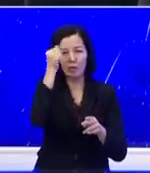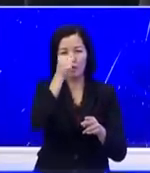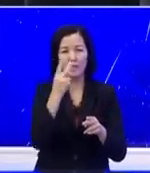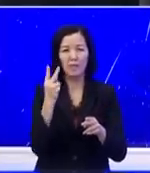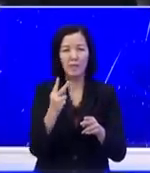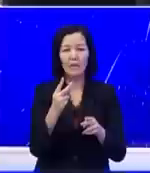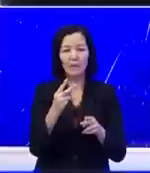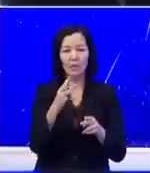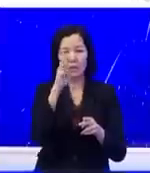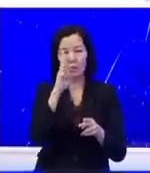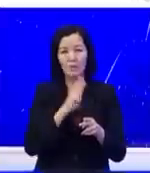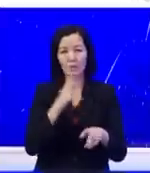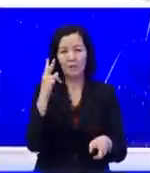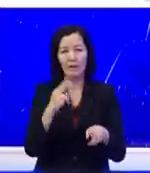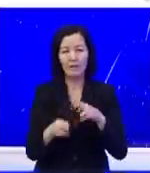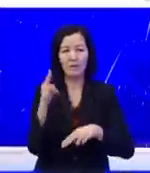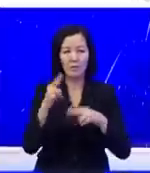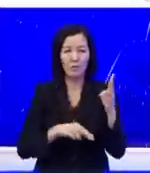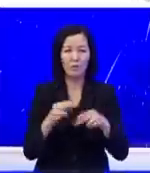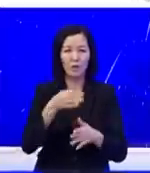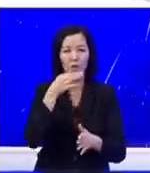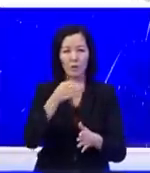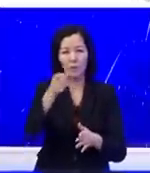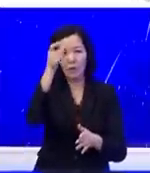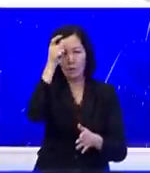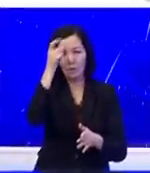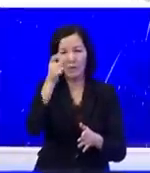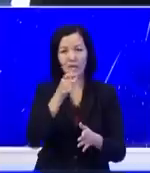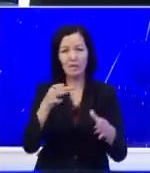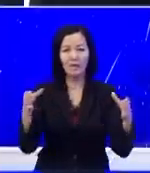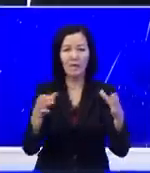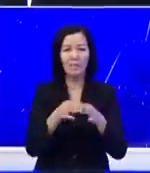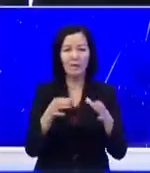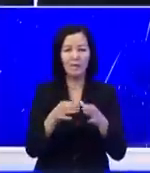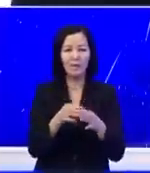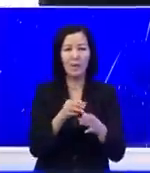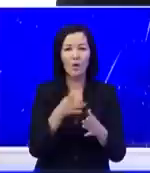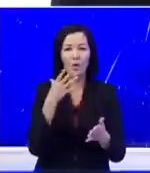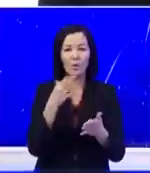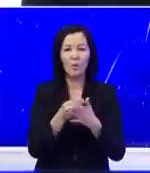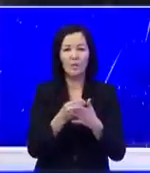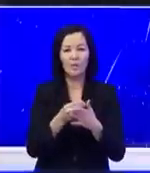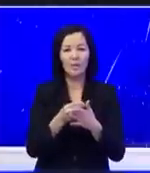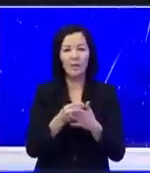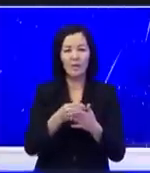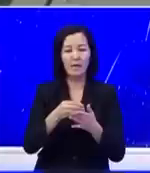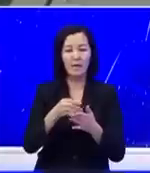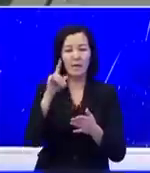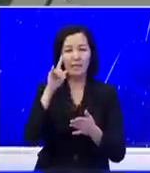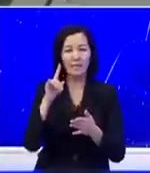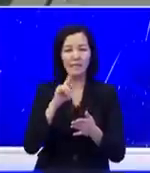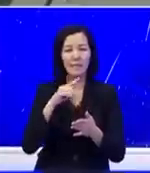2-ші 90-ында аяқталады. Құрылысқа жауапты Түркияның ТАФ Airport Холдинг компаниясы. Өз кезегінде ел